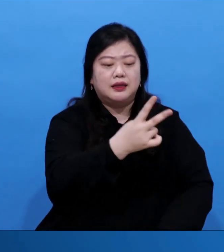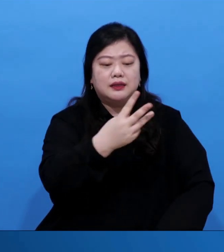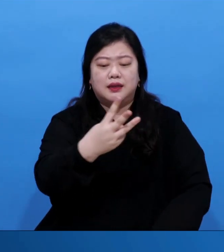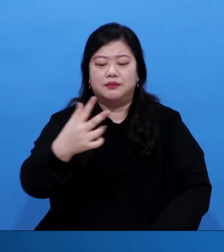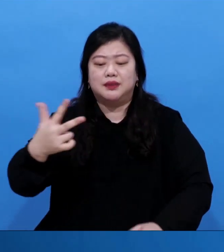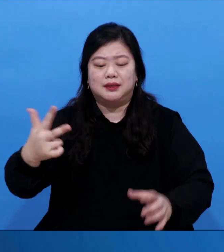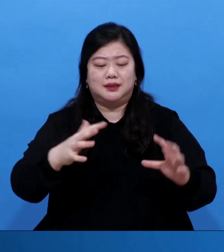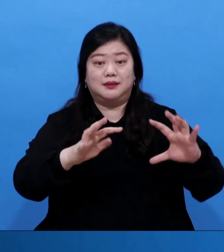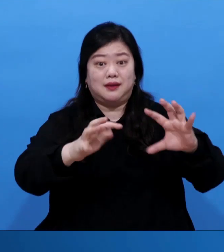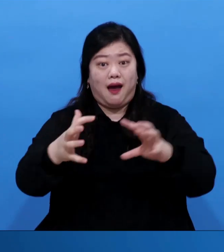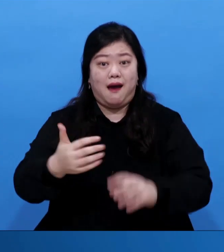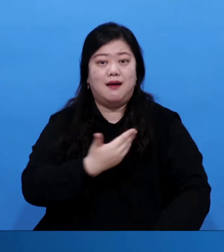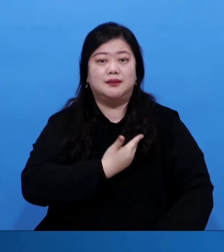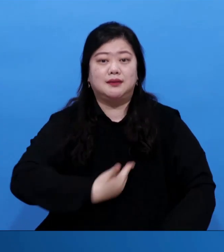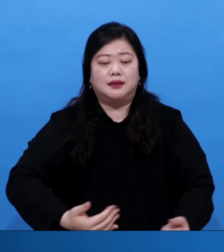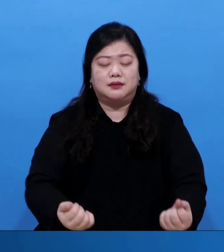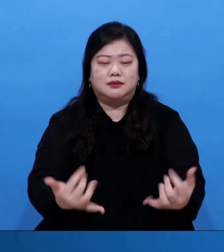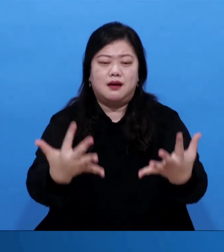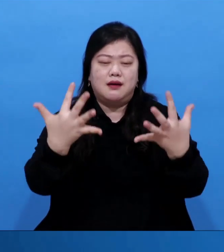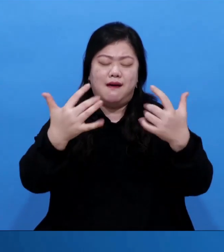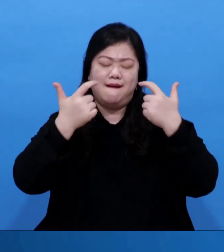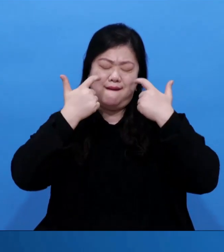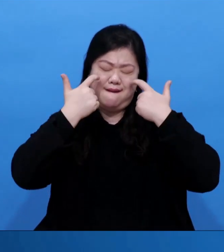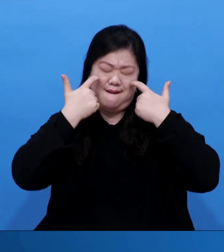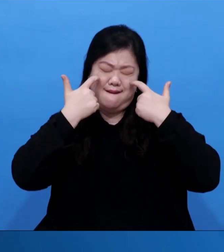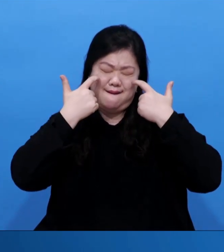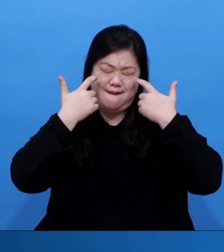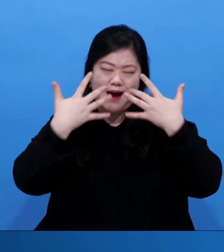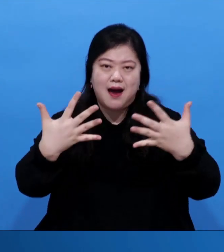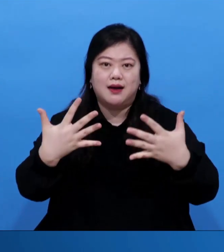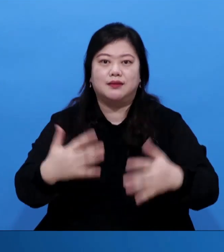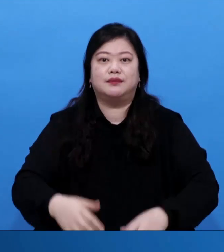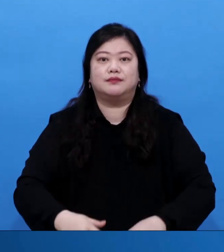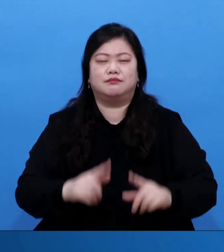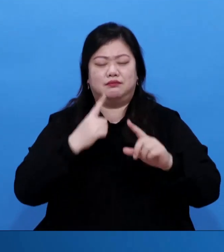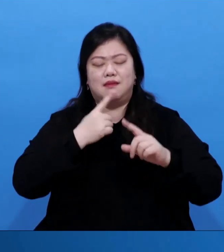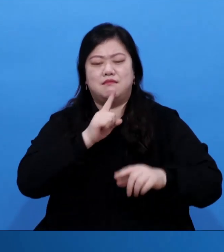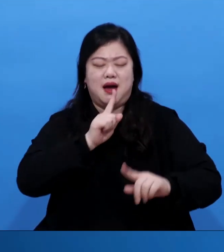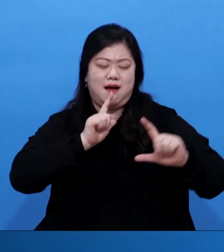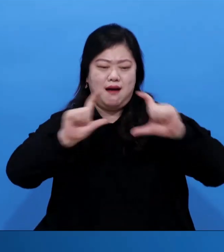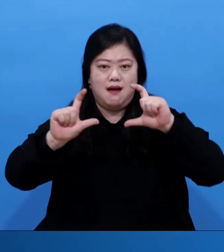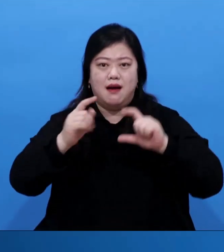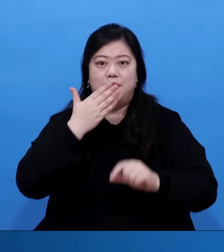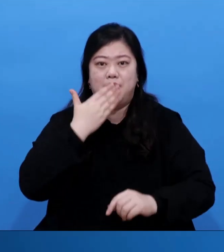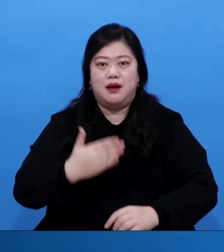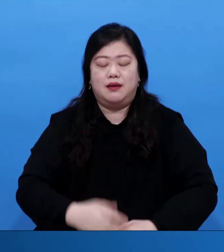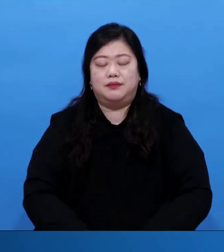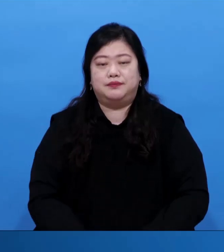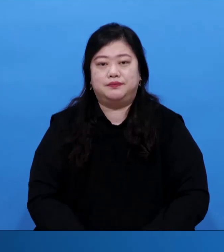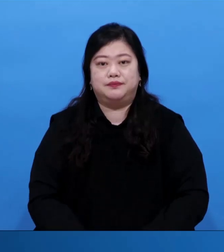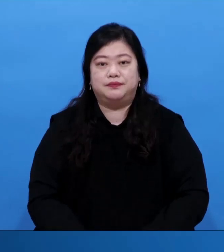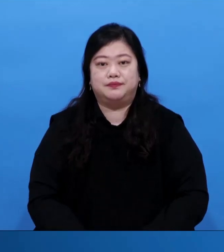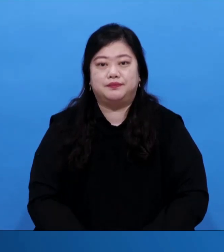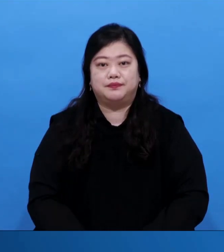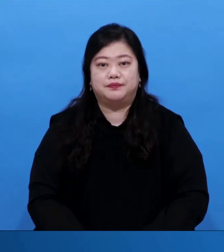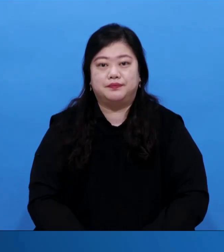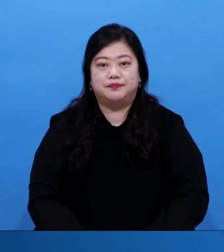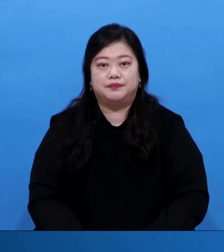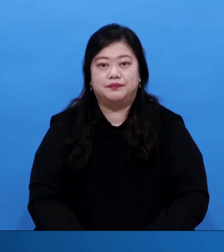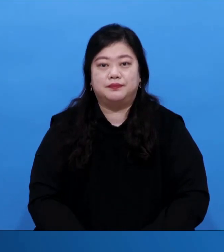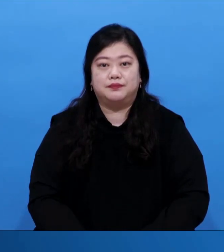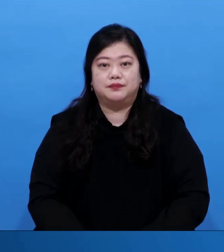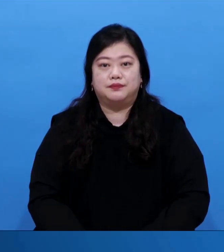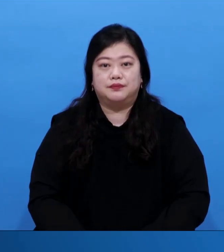걸 확신합니다. I have assurance that all over the world disciples will arise at 237 nations. 이제 한 곧 이